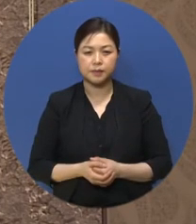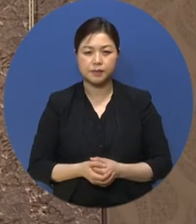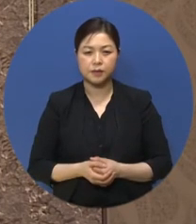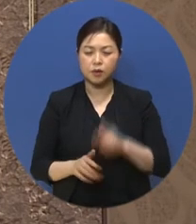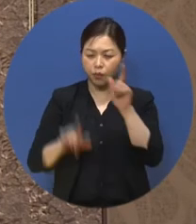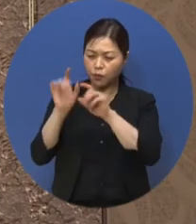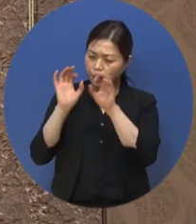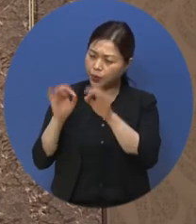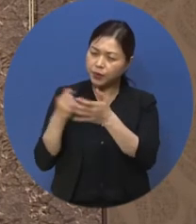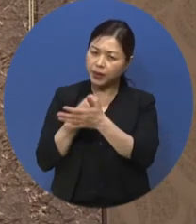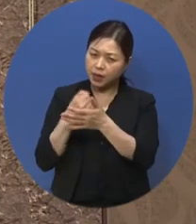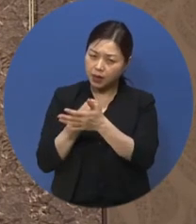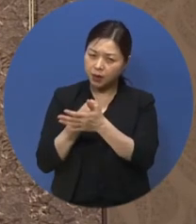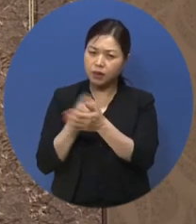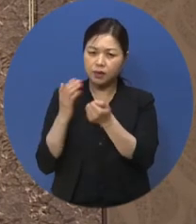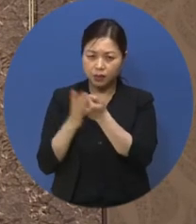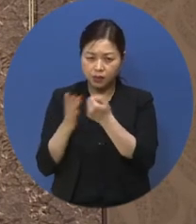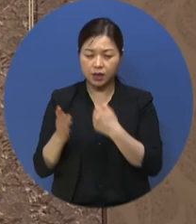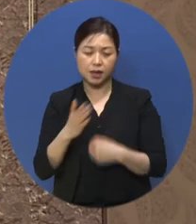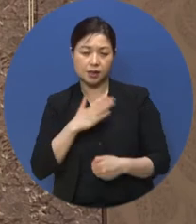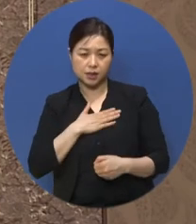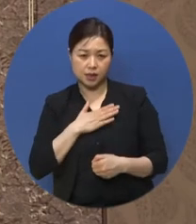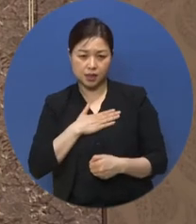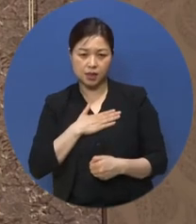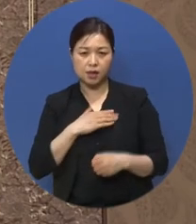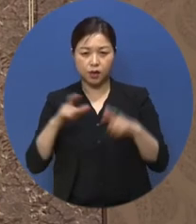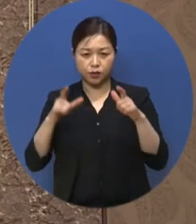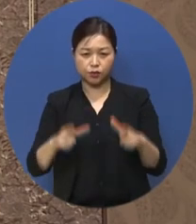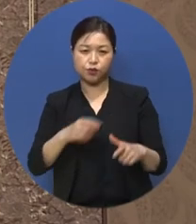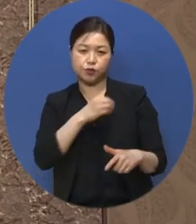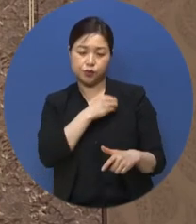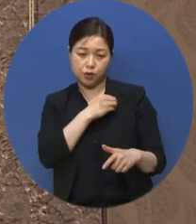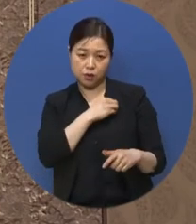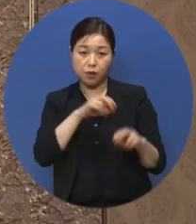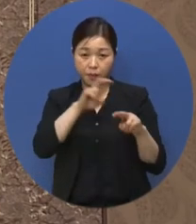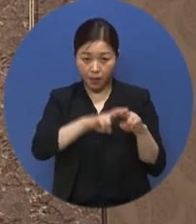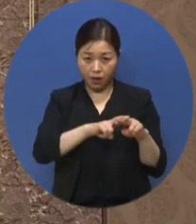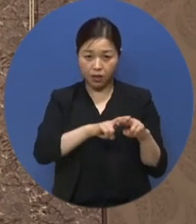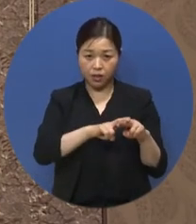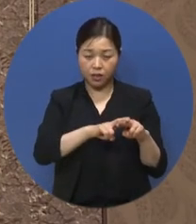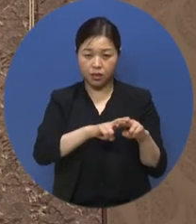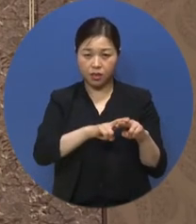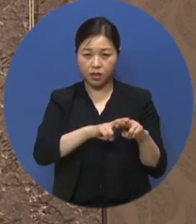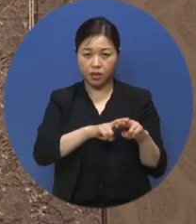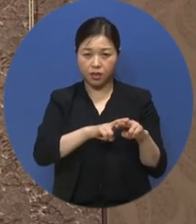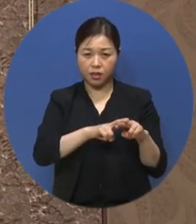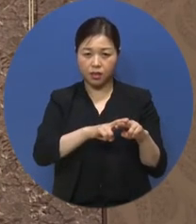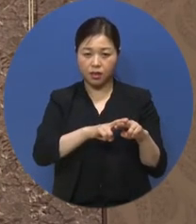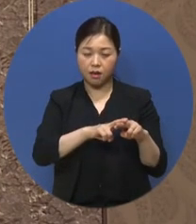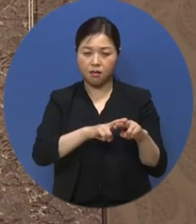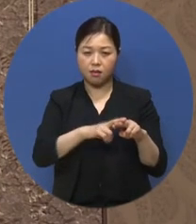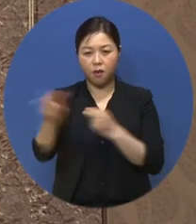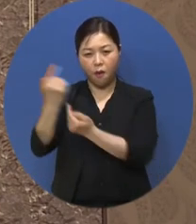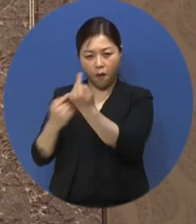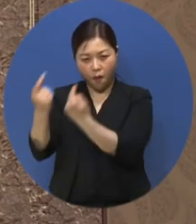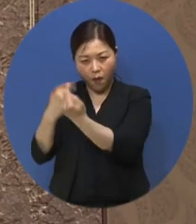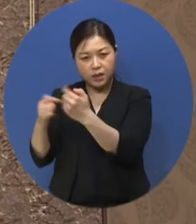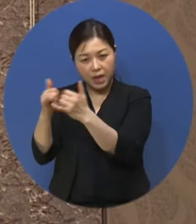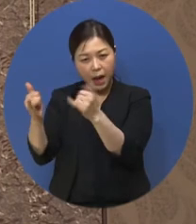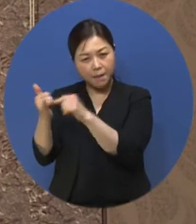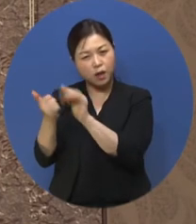그때는. 그래서 제가 아 이제는 좀 내가 구의원이 되면 좀 민원인들한테 좀 도움을 줄